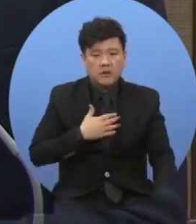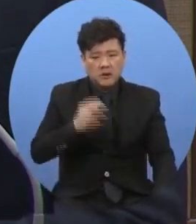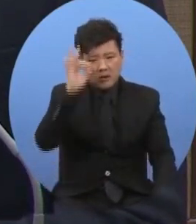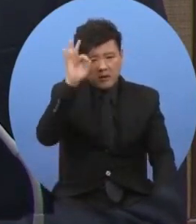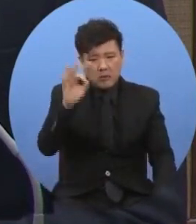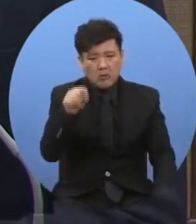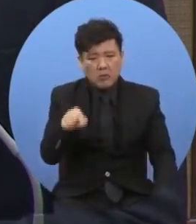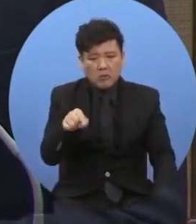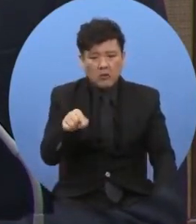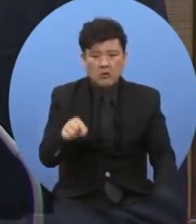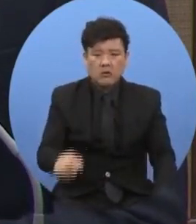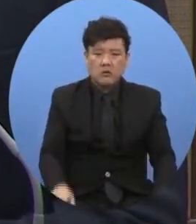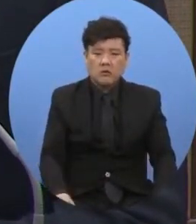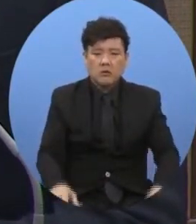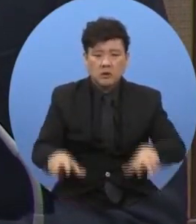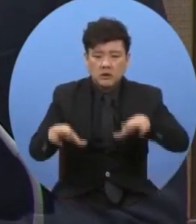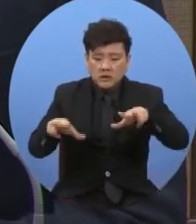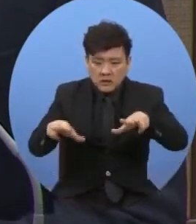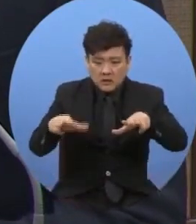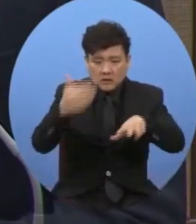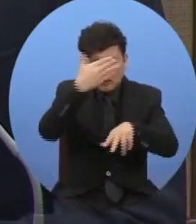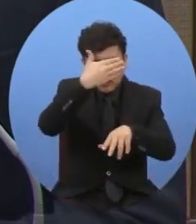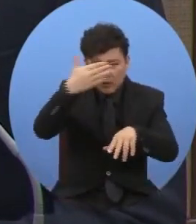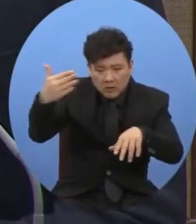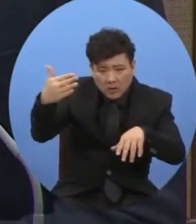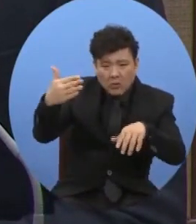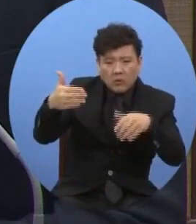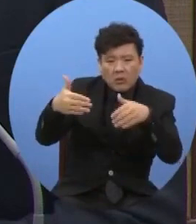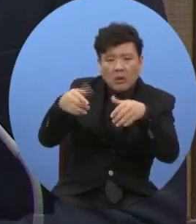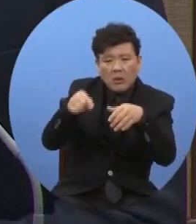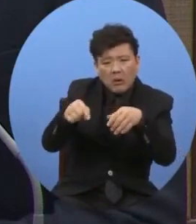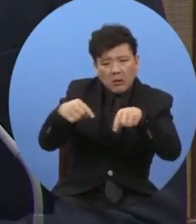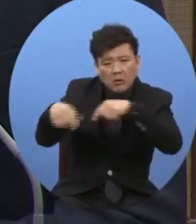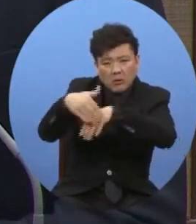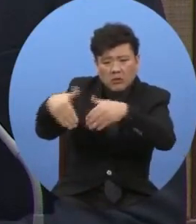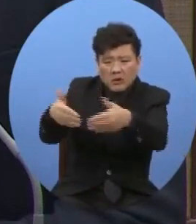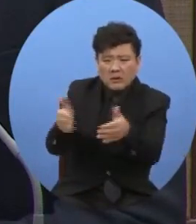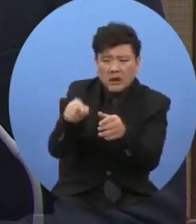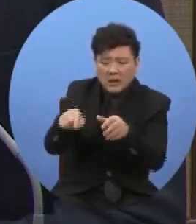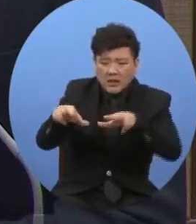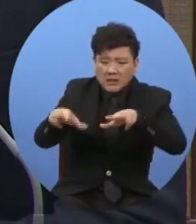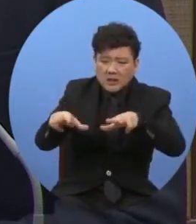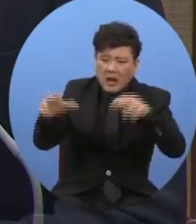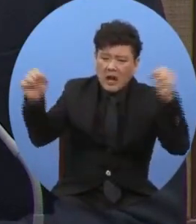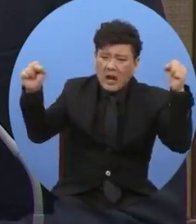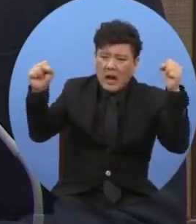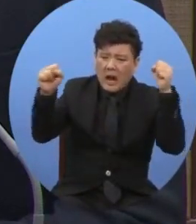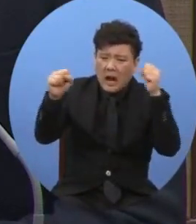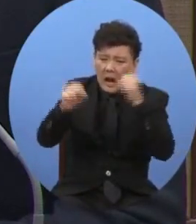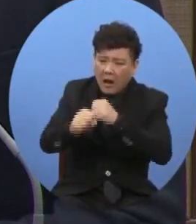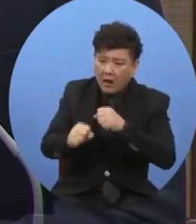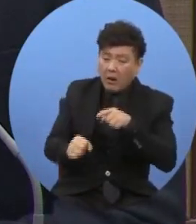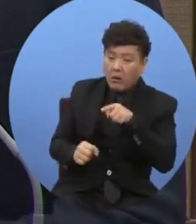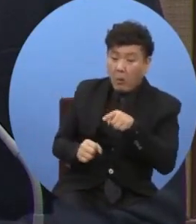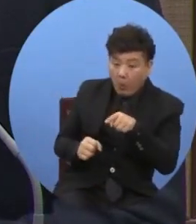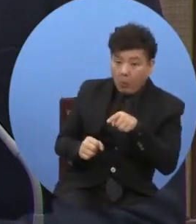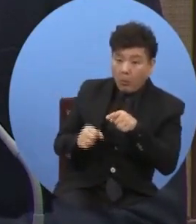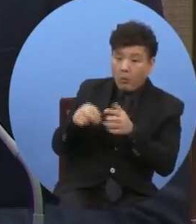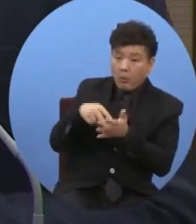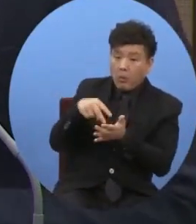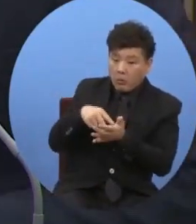지금 거의 심폐소생술과 같은 이제 수준이 필요합니다. 그렇게 보시나요? 네, 저는 그렇게 봅니다. 잘 알겠습니다. 다시